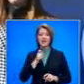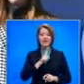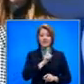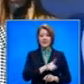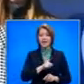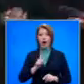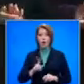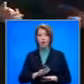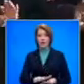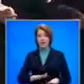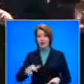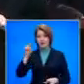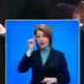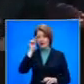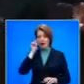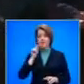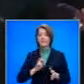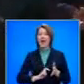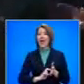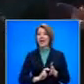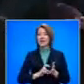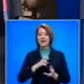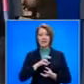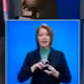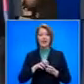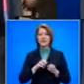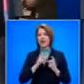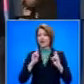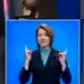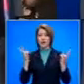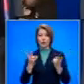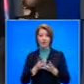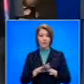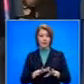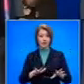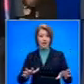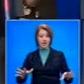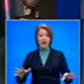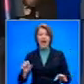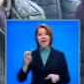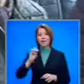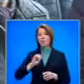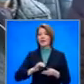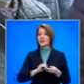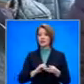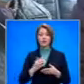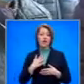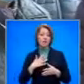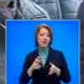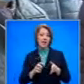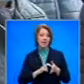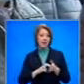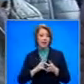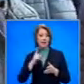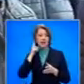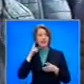в България. В момента енергийната криза е в световен мащаб. Европейският съюз има енергийна стратегия. У нас обаче няма президент,